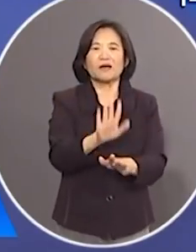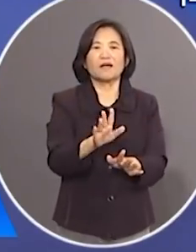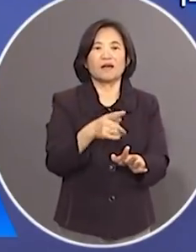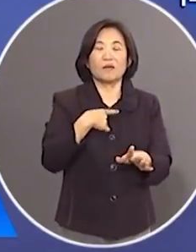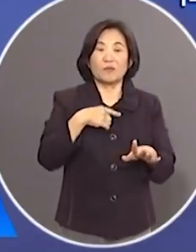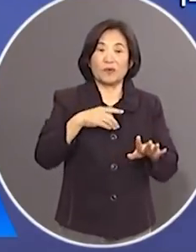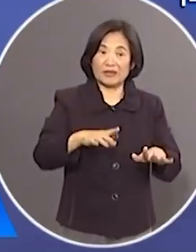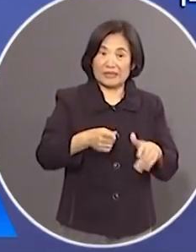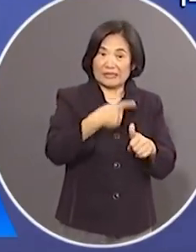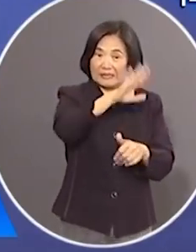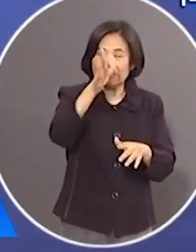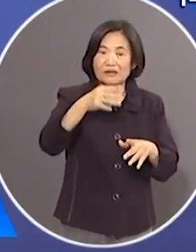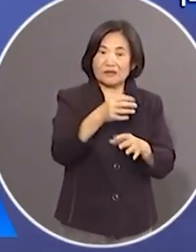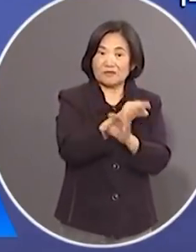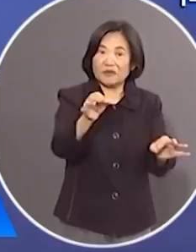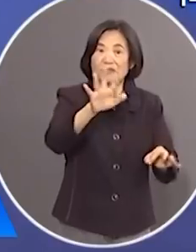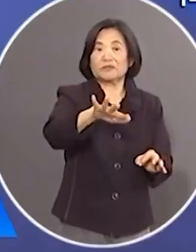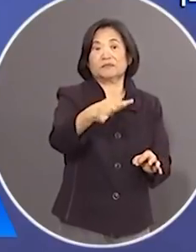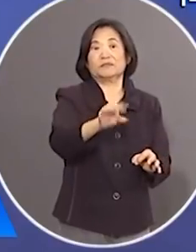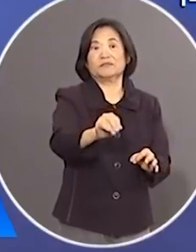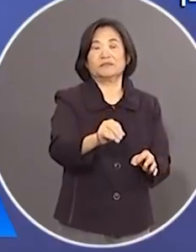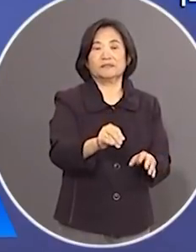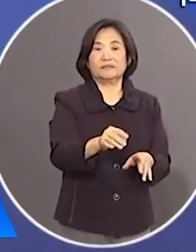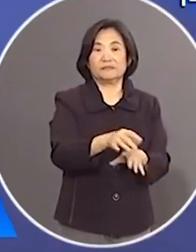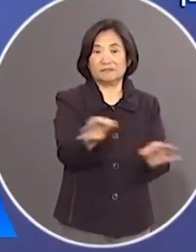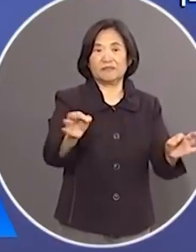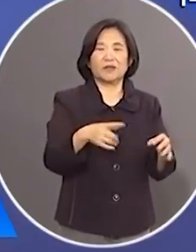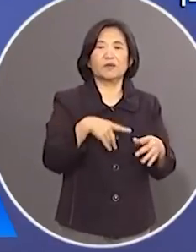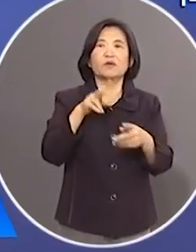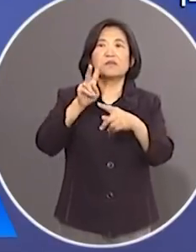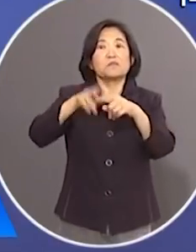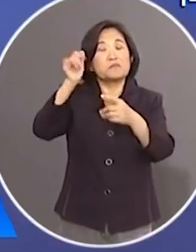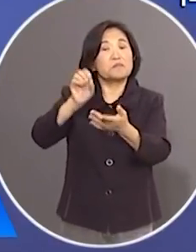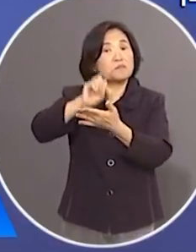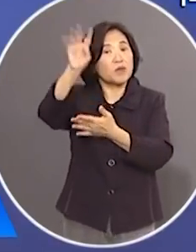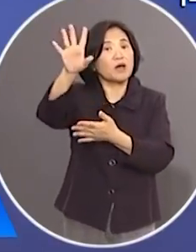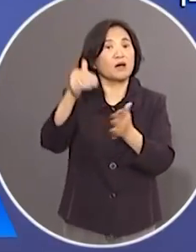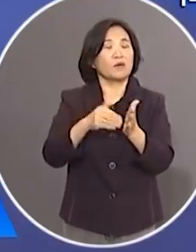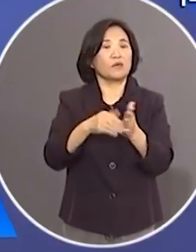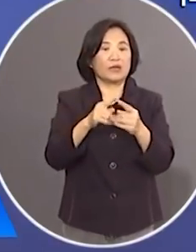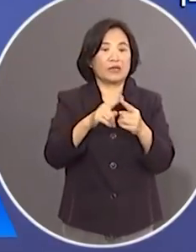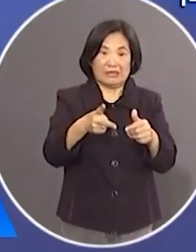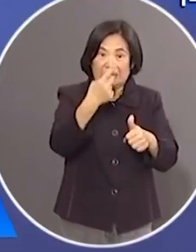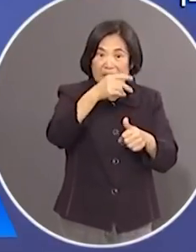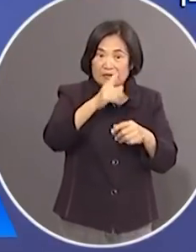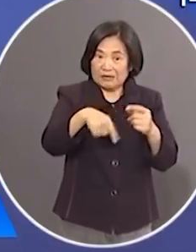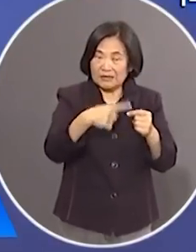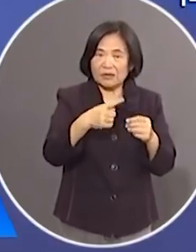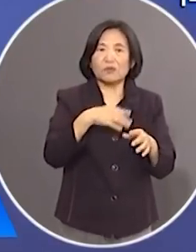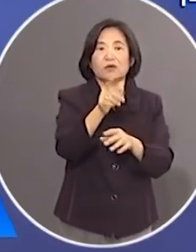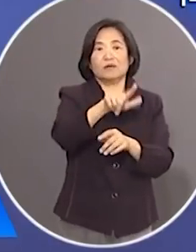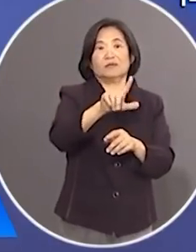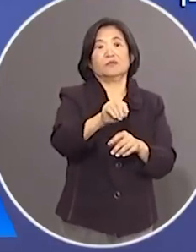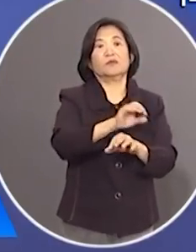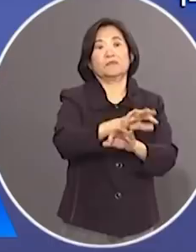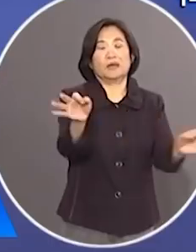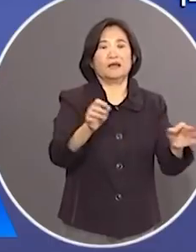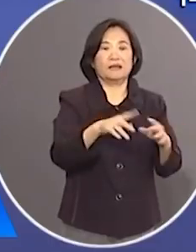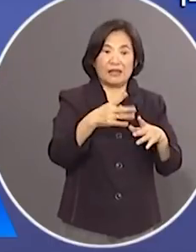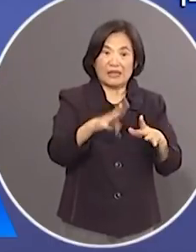奖金一年，第一年发5500万，跟董事会报告；第二年发了6000多万，第三年发